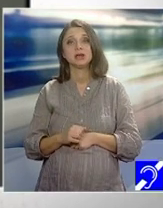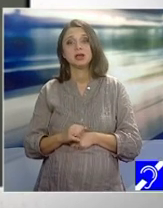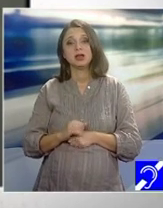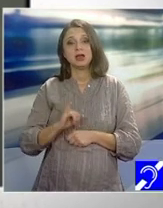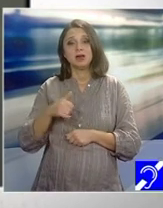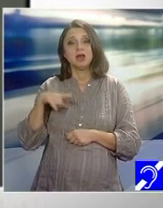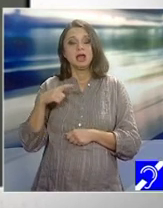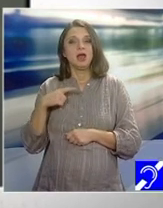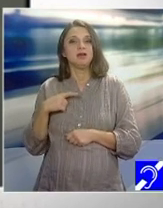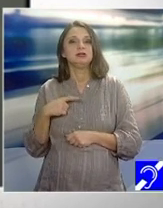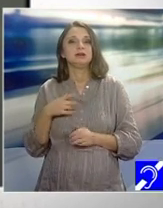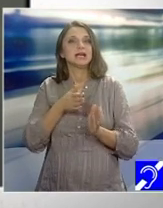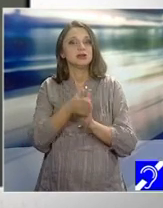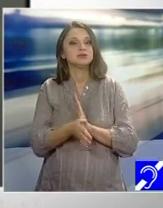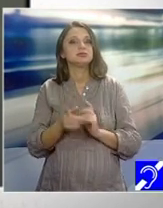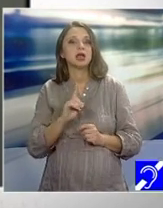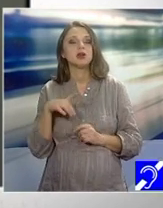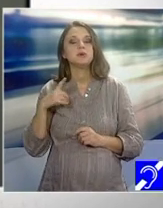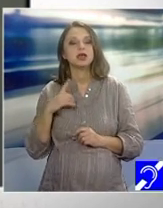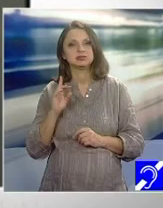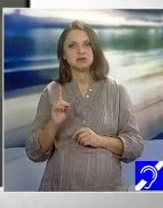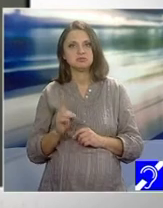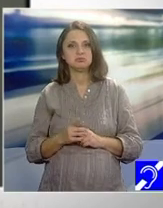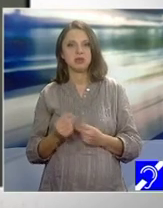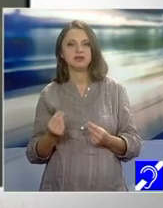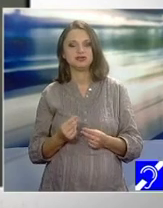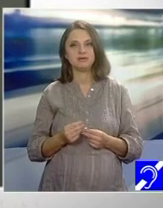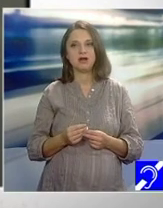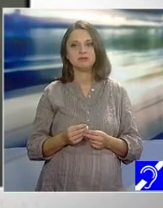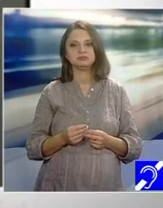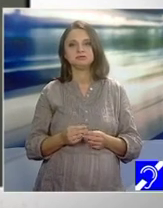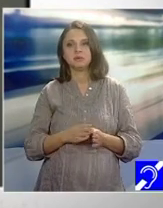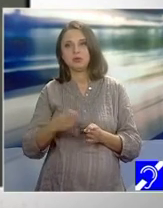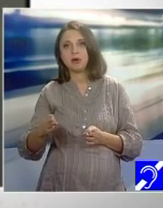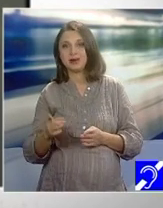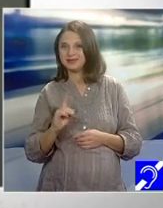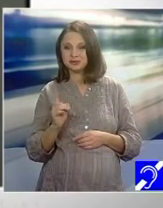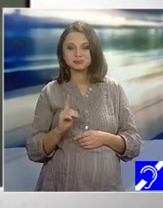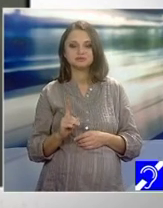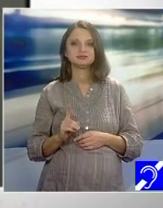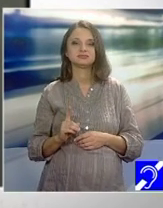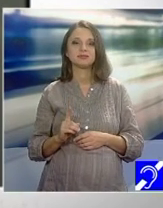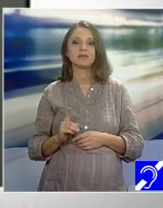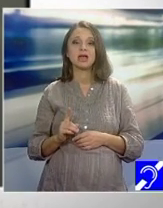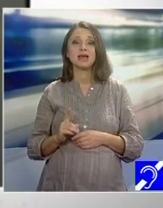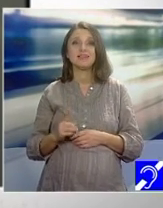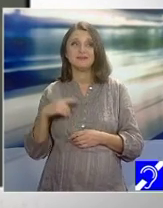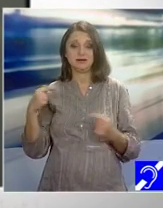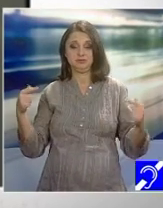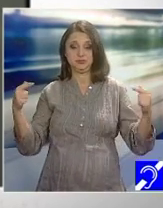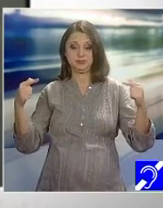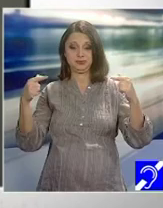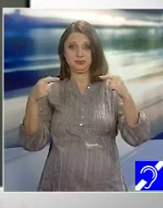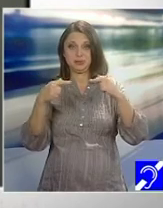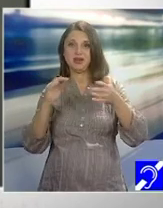această incluziune nu este doar un lucru unilateral. Incluziunea trebuie să se petreacă din două direcții. În